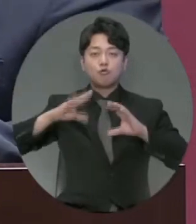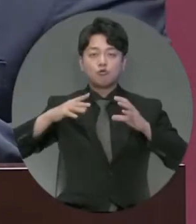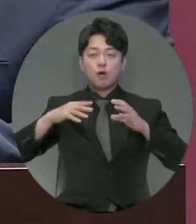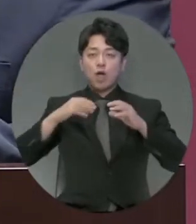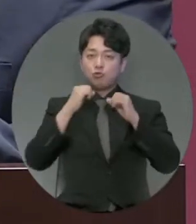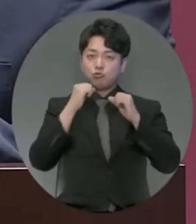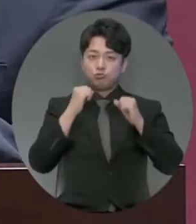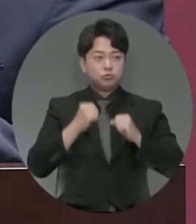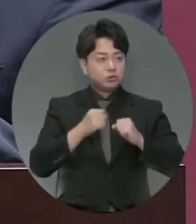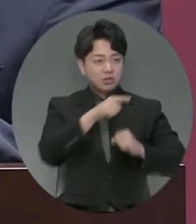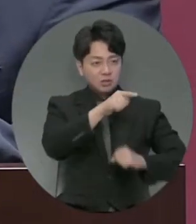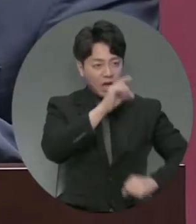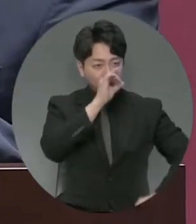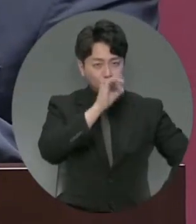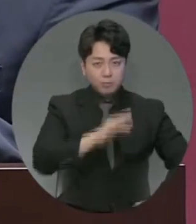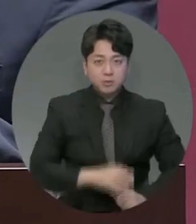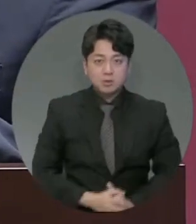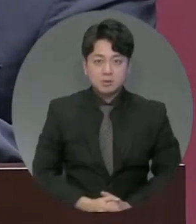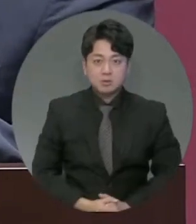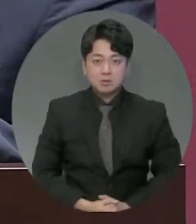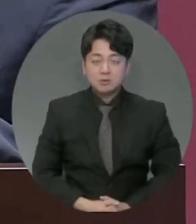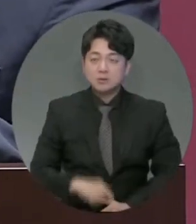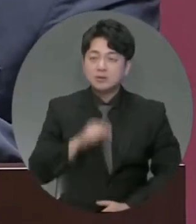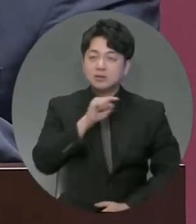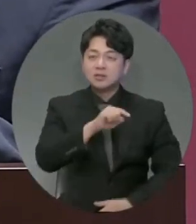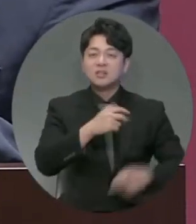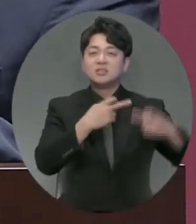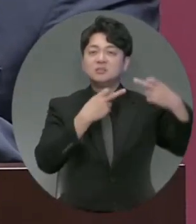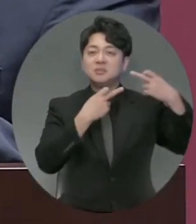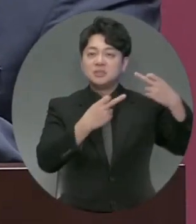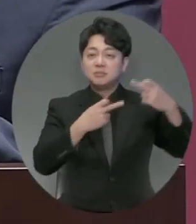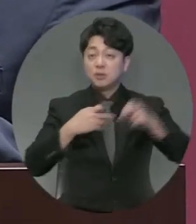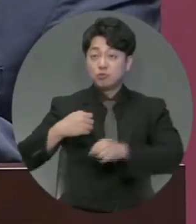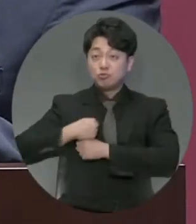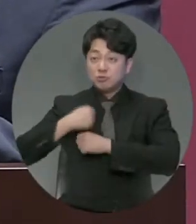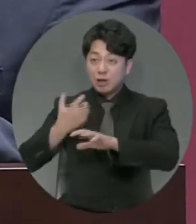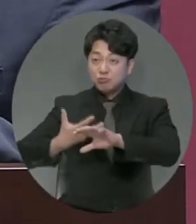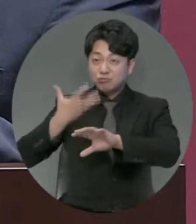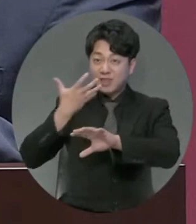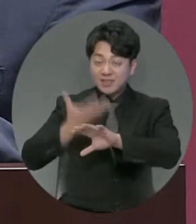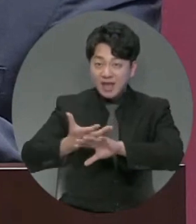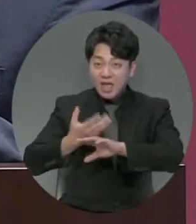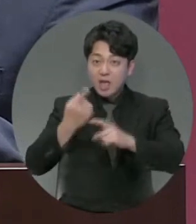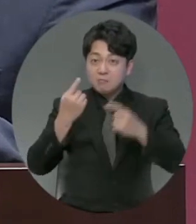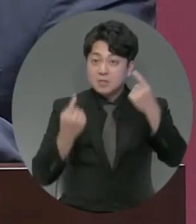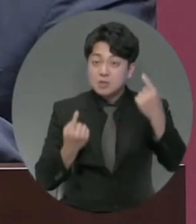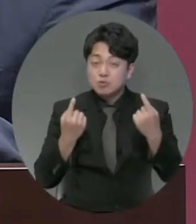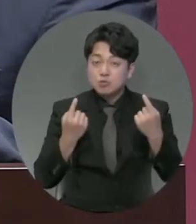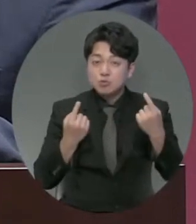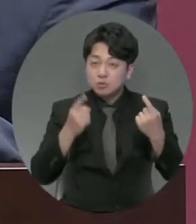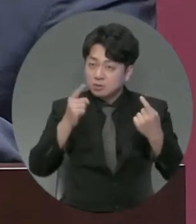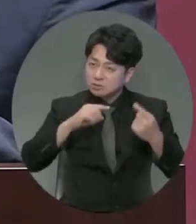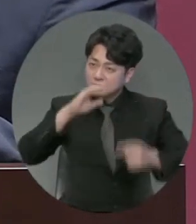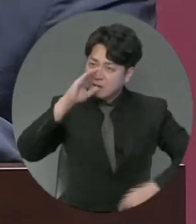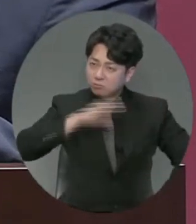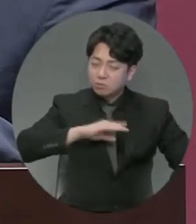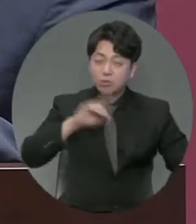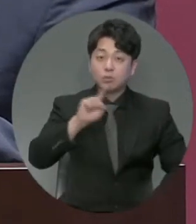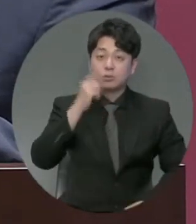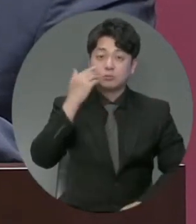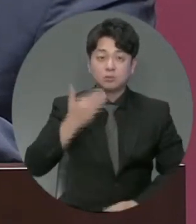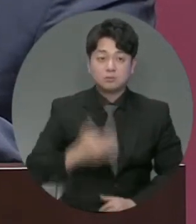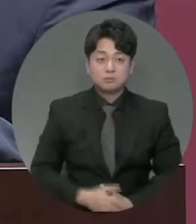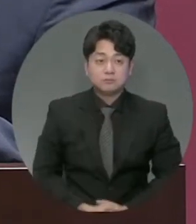생각합니다. 12.12 쿠데타에 대한 비유 부적절하다고 보는데 총리님은 어떻게 생각합니까? 다시 묻겠습니다.